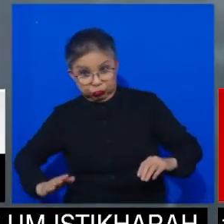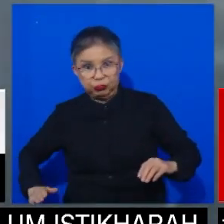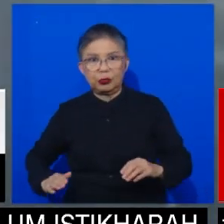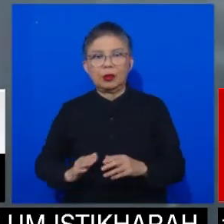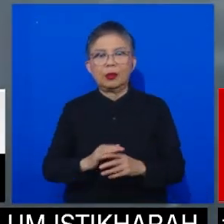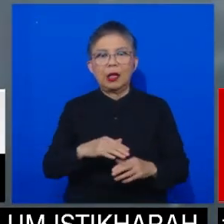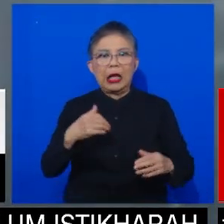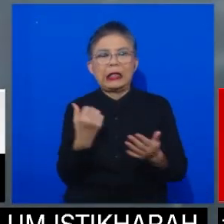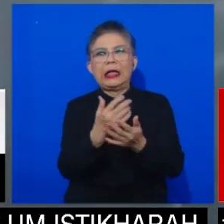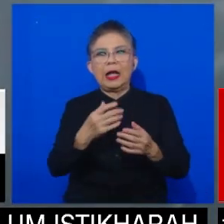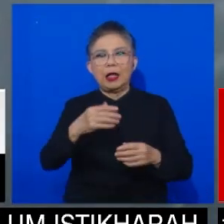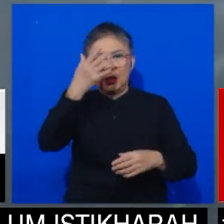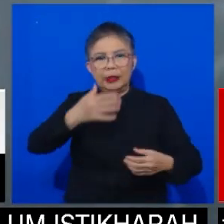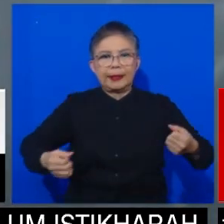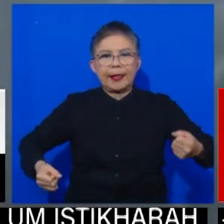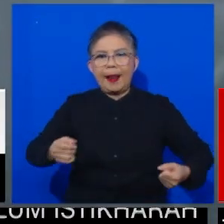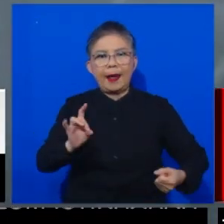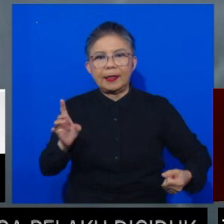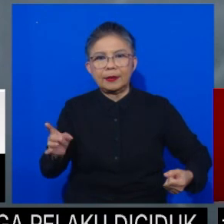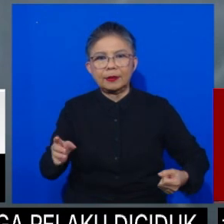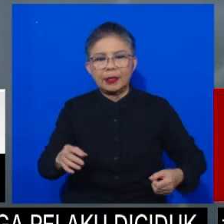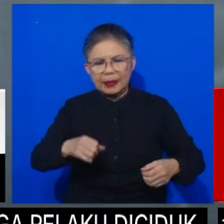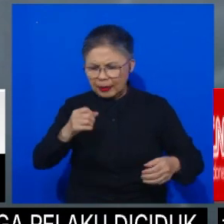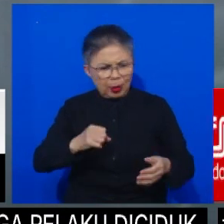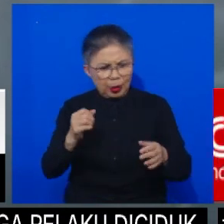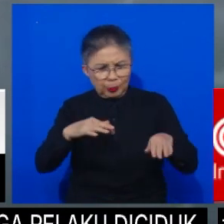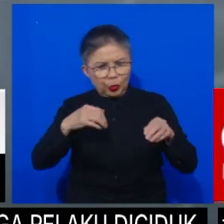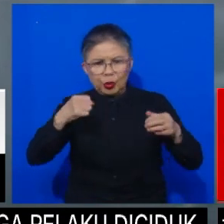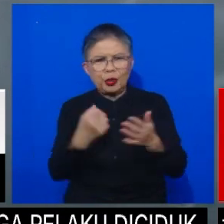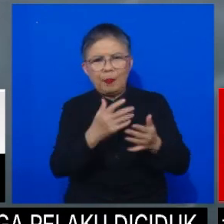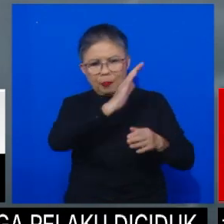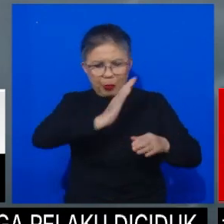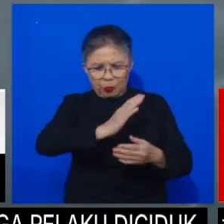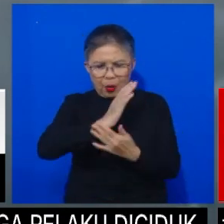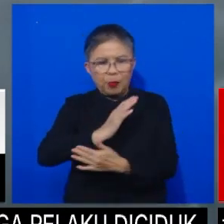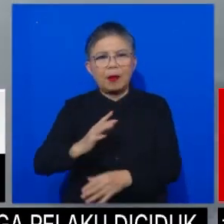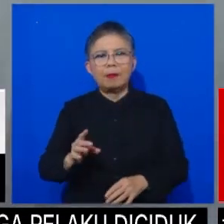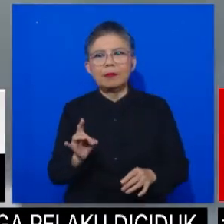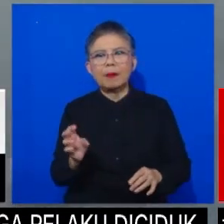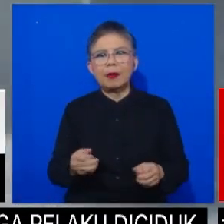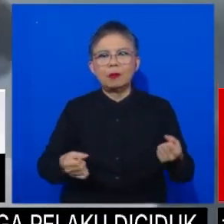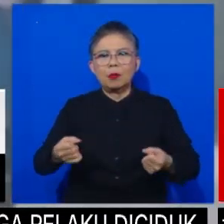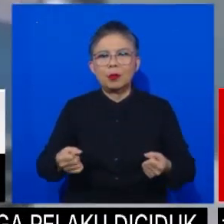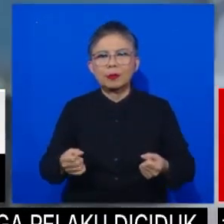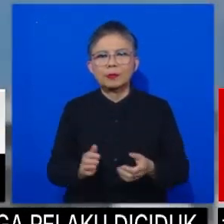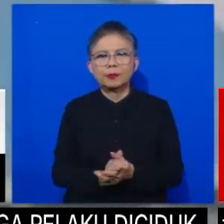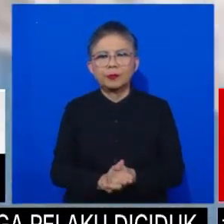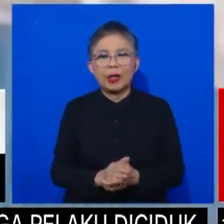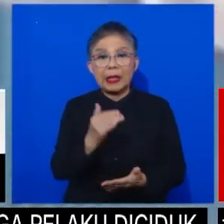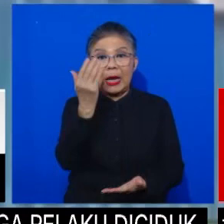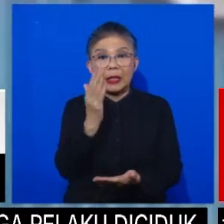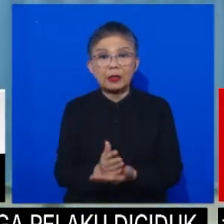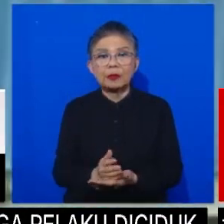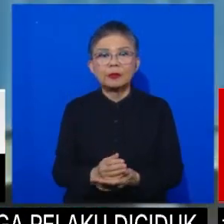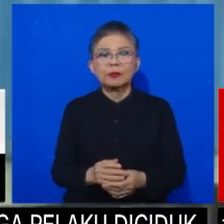sempat menyenggol truk lain serta nyaris menabrak sebuah minibus di belakangnya. Laju truk pasir baru terhenti setelah menabrak sebuah truk